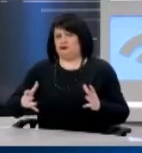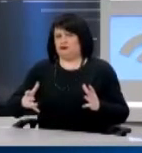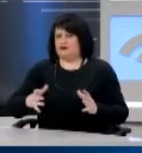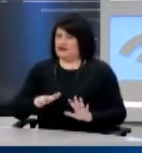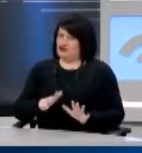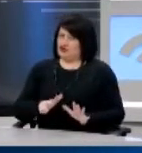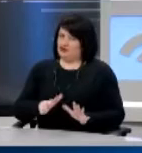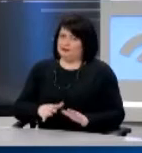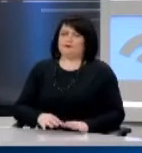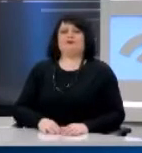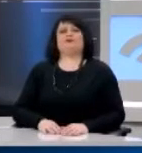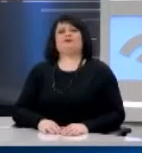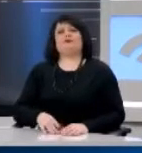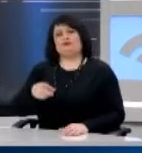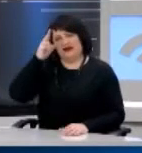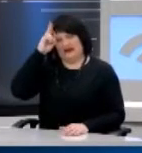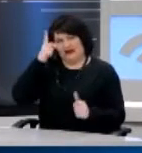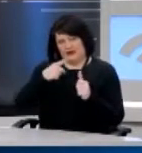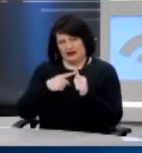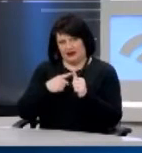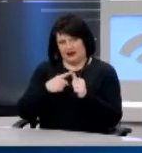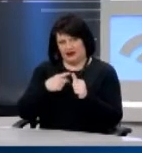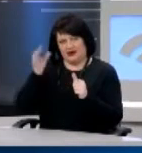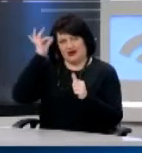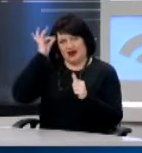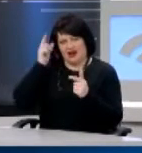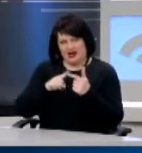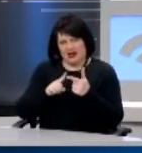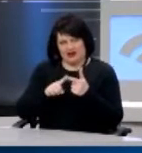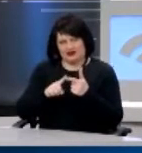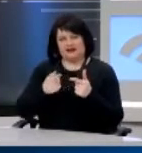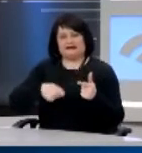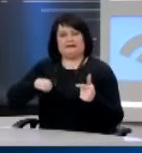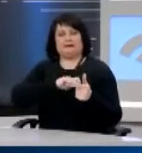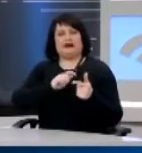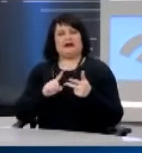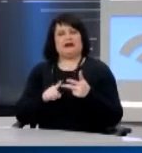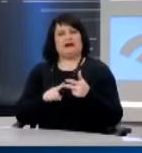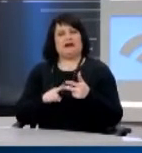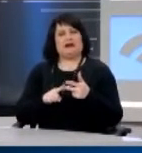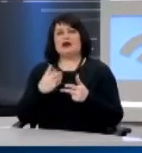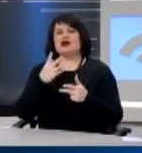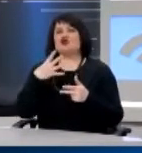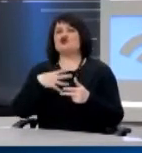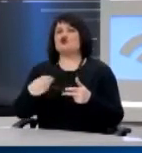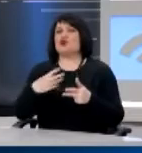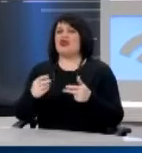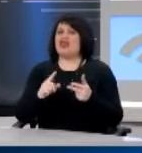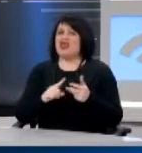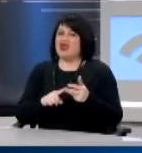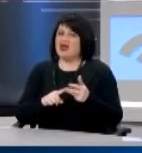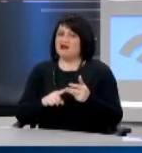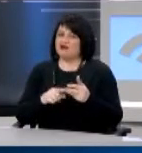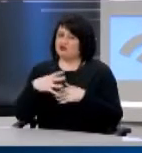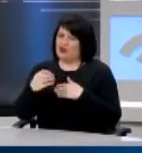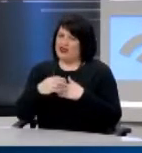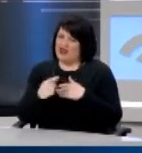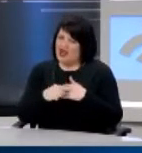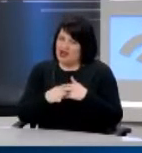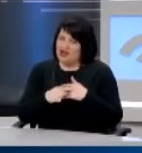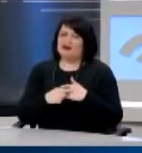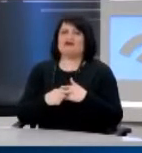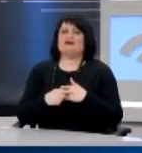η Γαλλία, η Ισπανία, η Σουηδία, το Βέλγιο. Εκτιμάται ότι θα